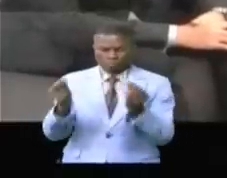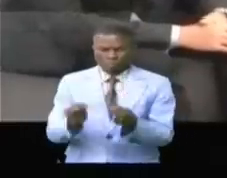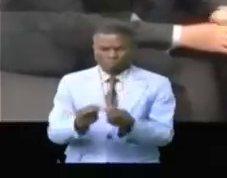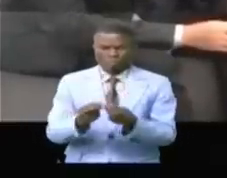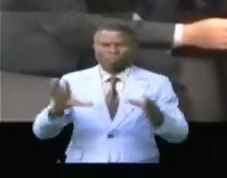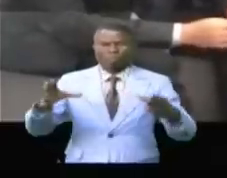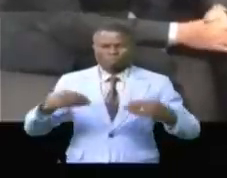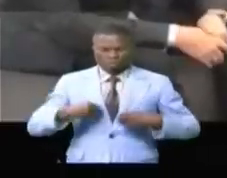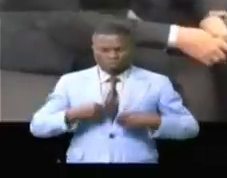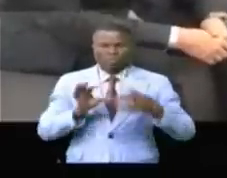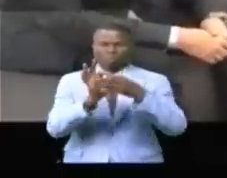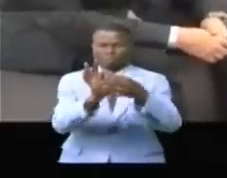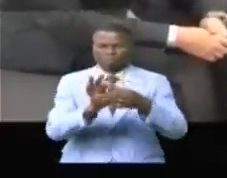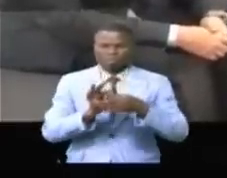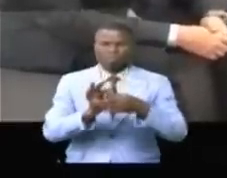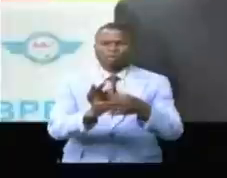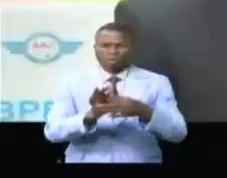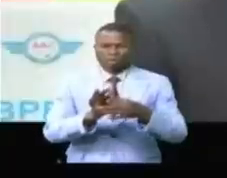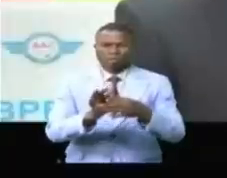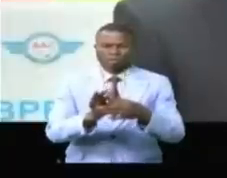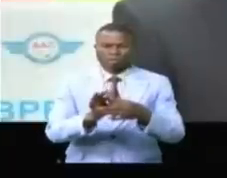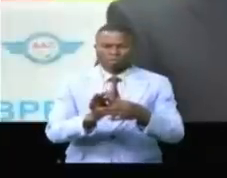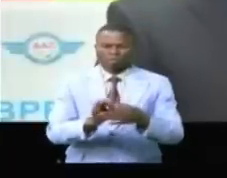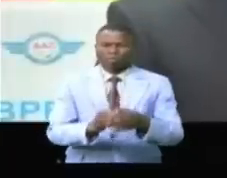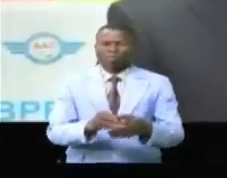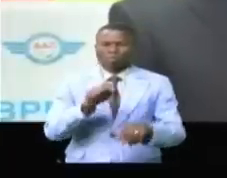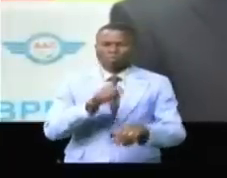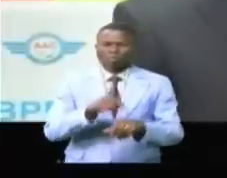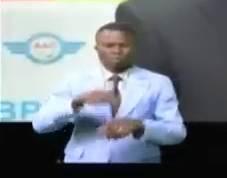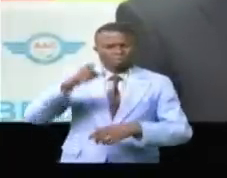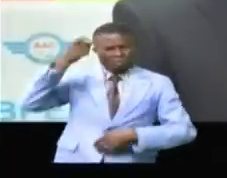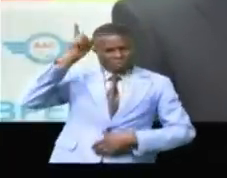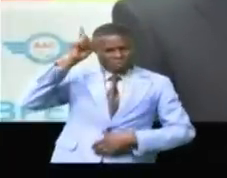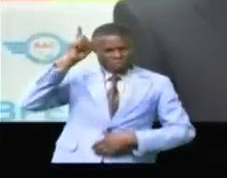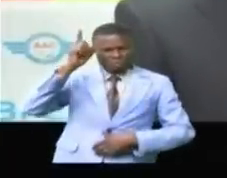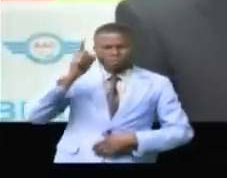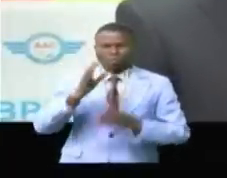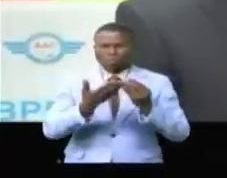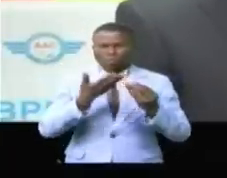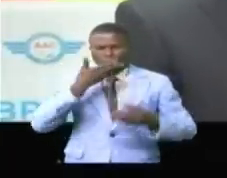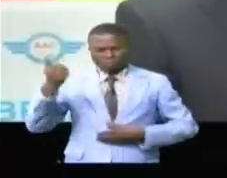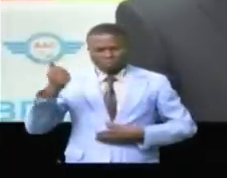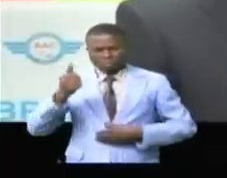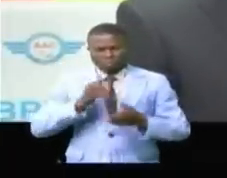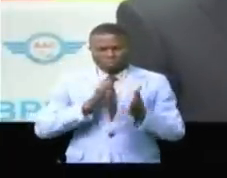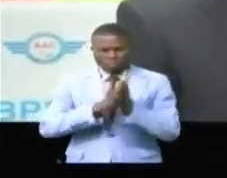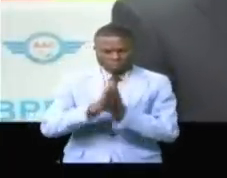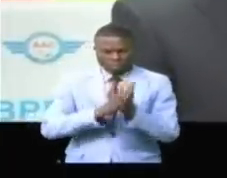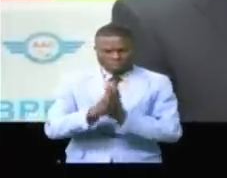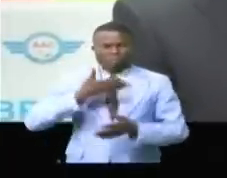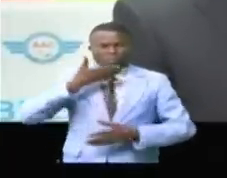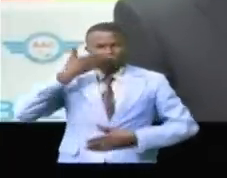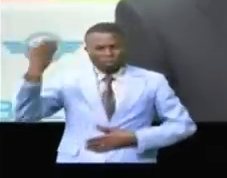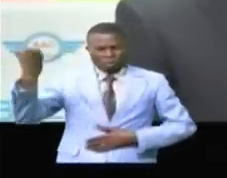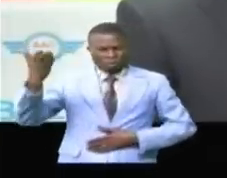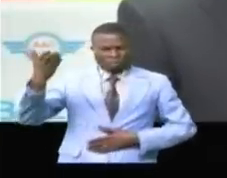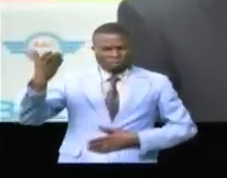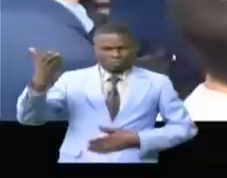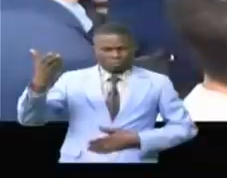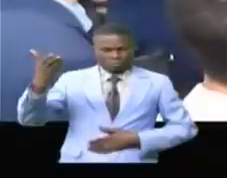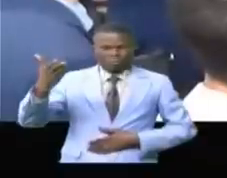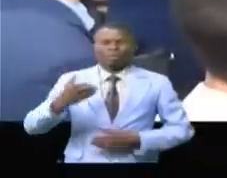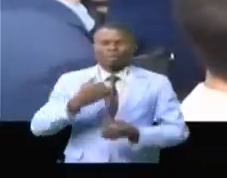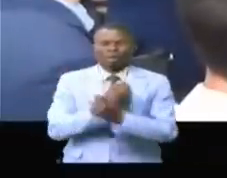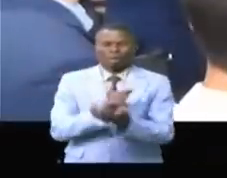que cette coopération, qui est de longue date, est fructueuse, et orienté par un esprit de